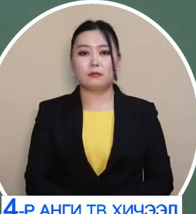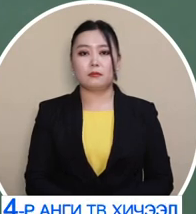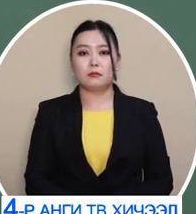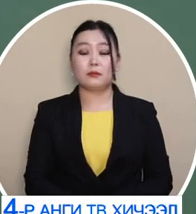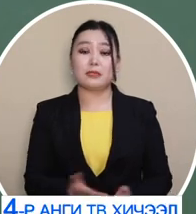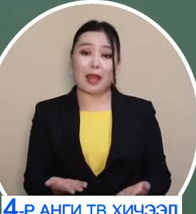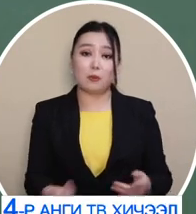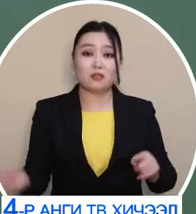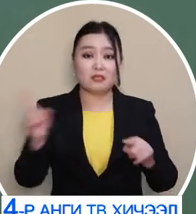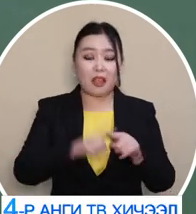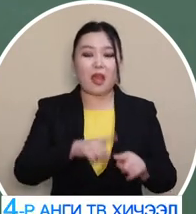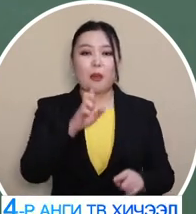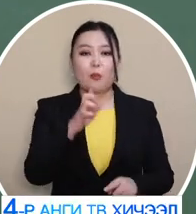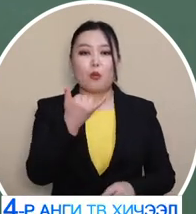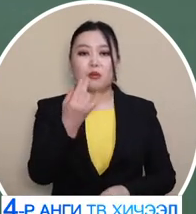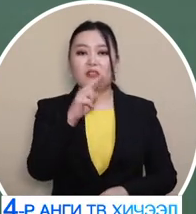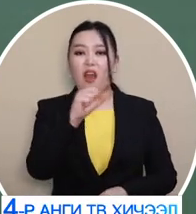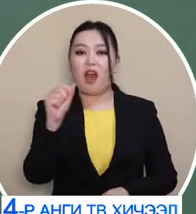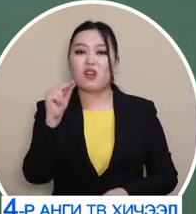за мөн будаачин